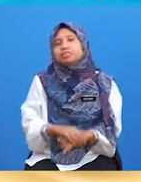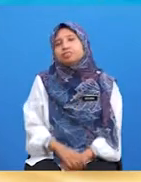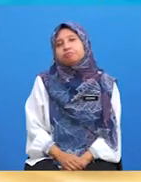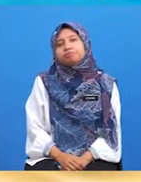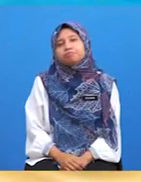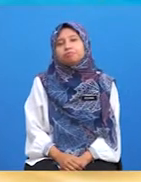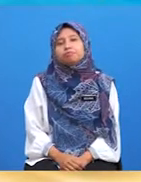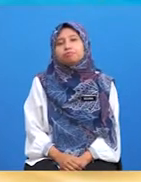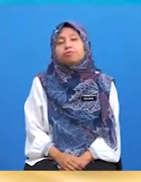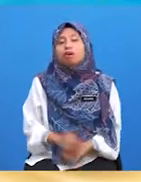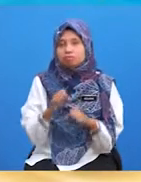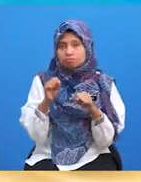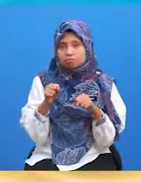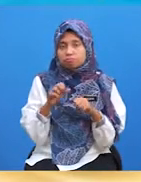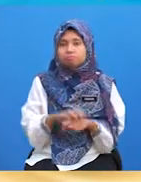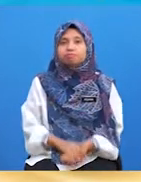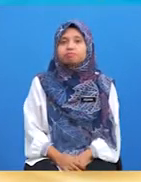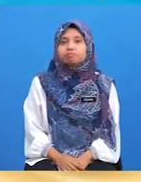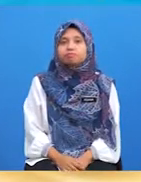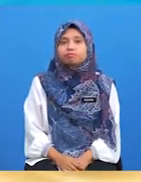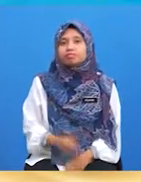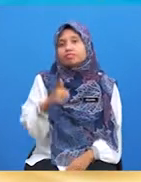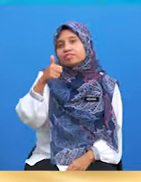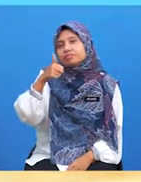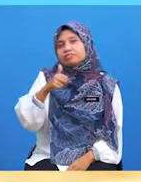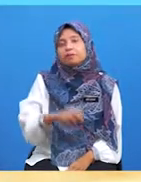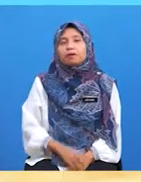sahaja. Boleh? Bagus.